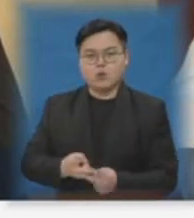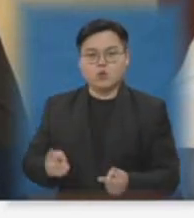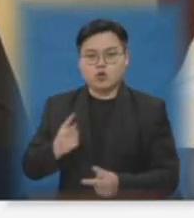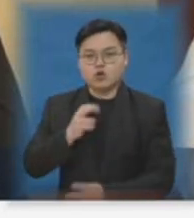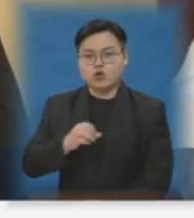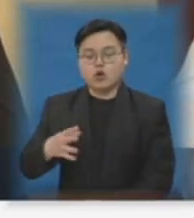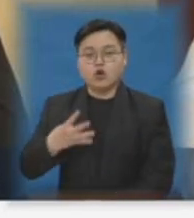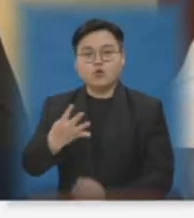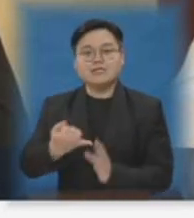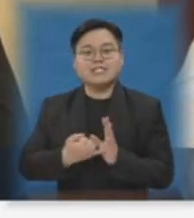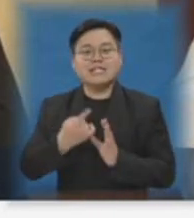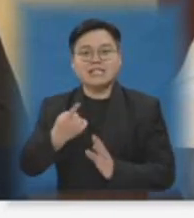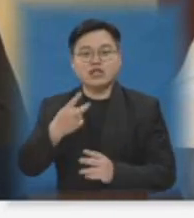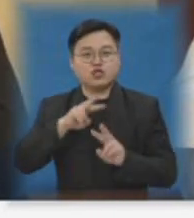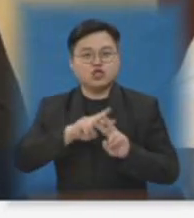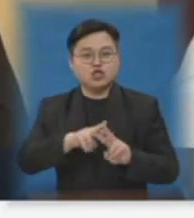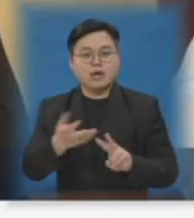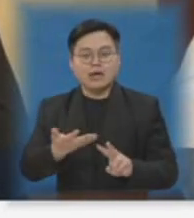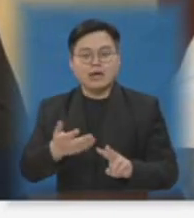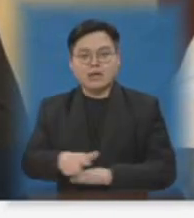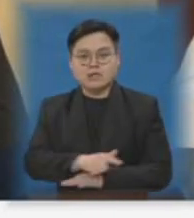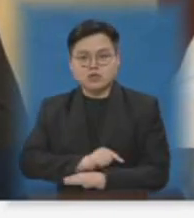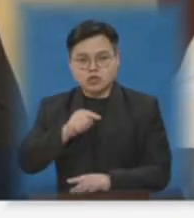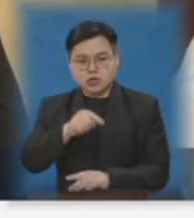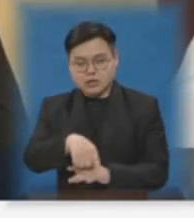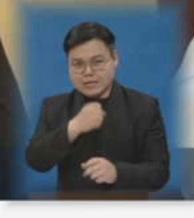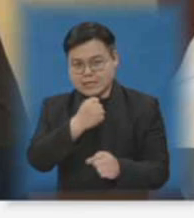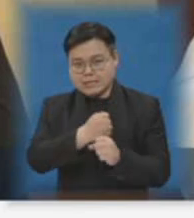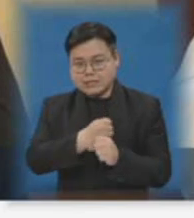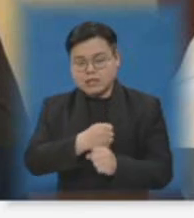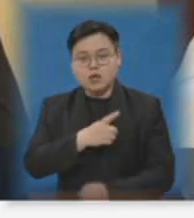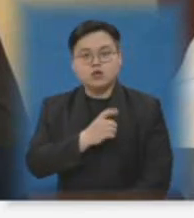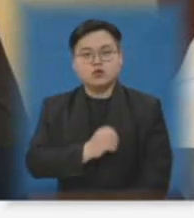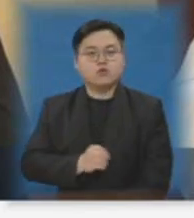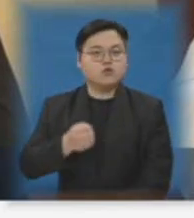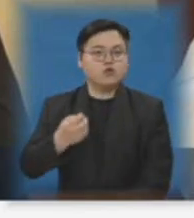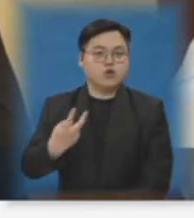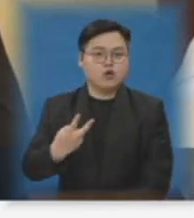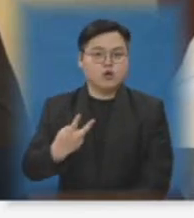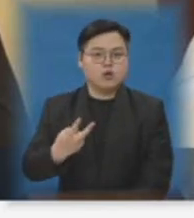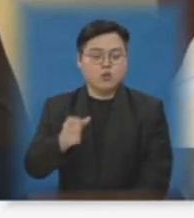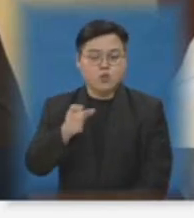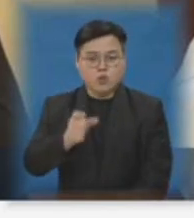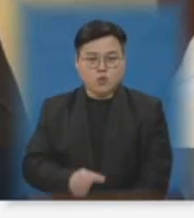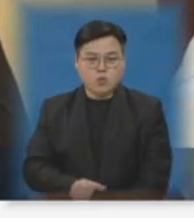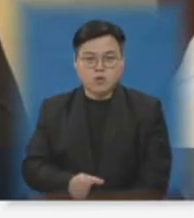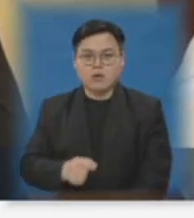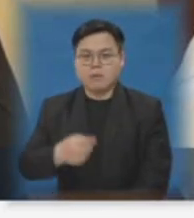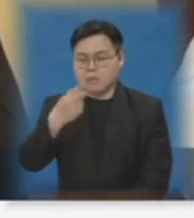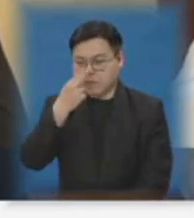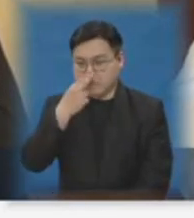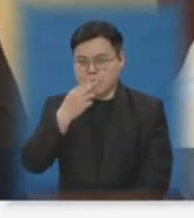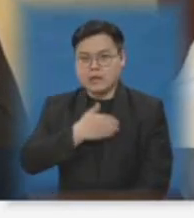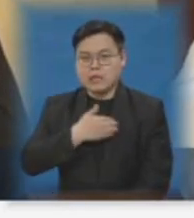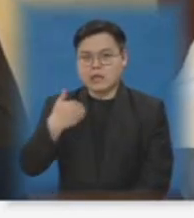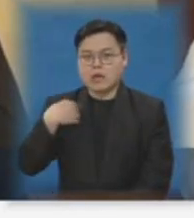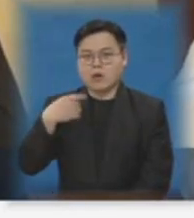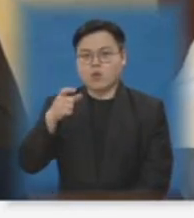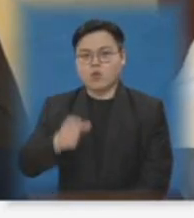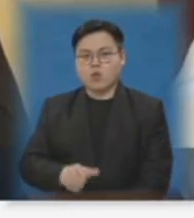ажиллах 102 тохиолдол бол жишээлбэл 20 ангийн дарганы одоо шийдвэр сулгагдсан